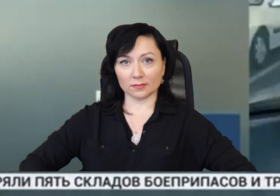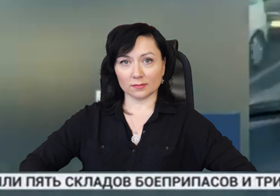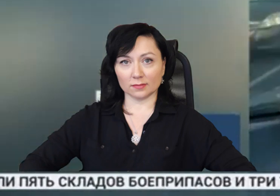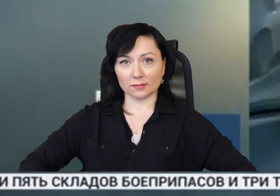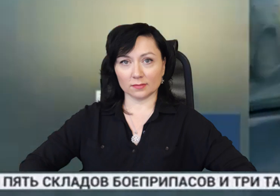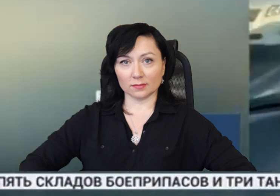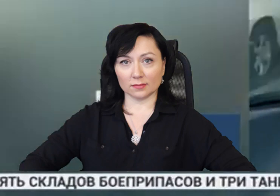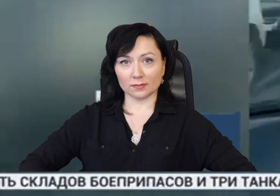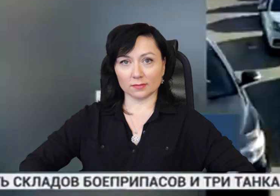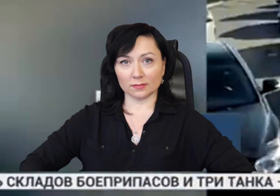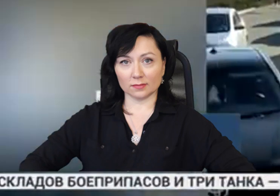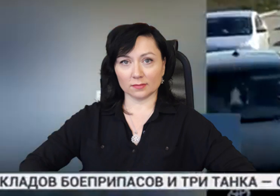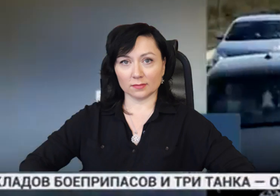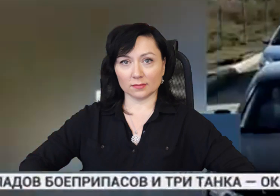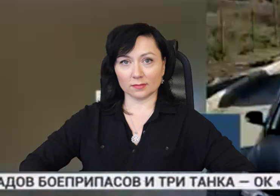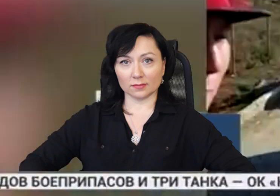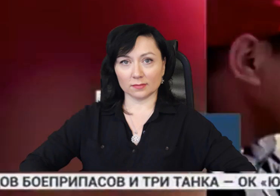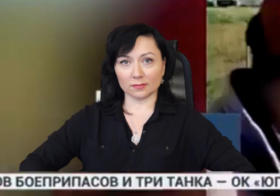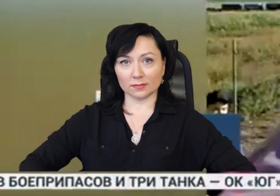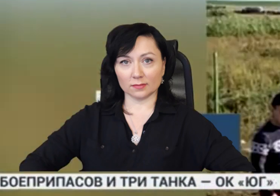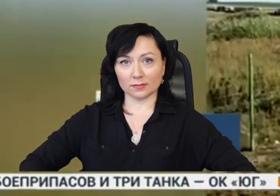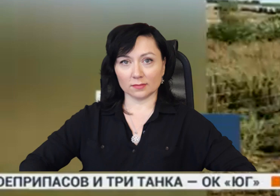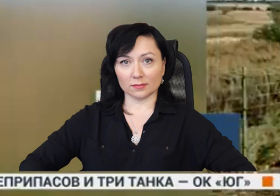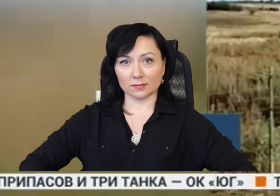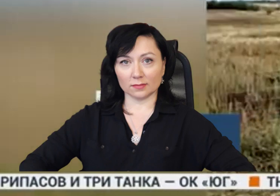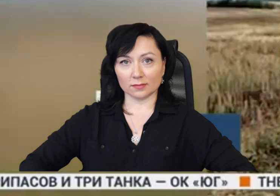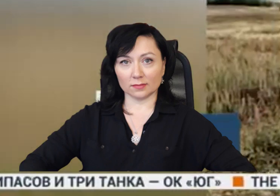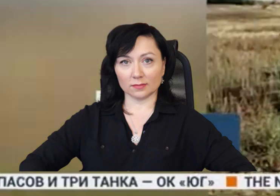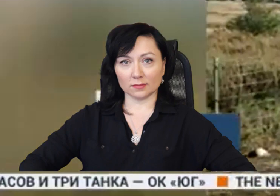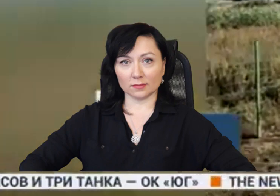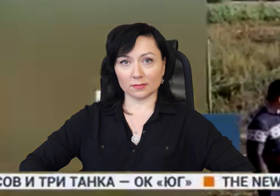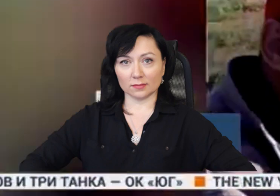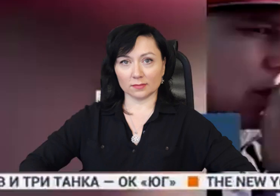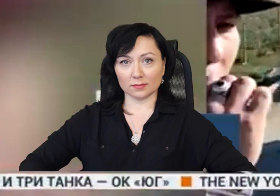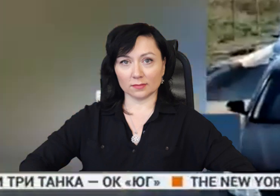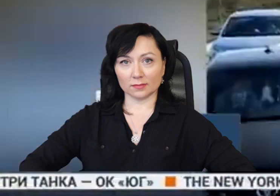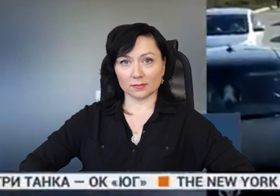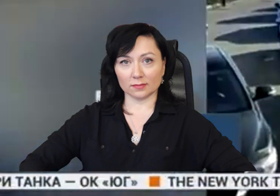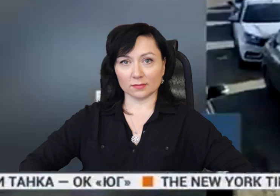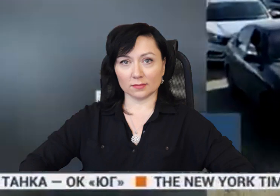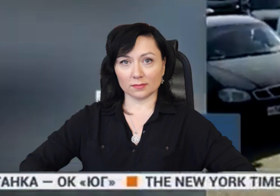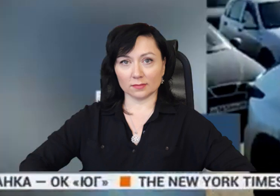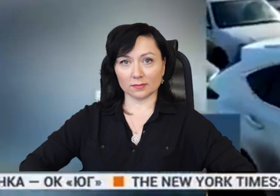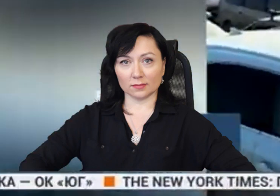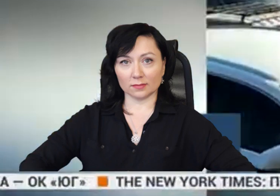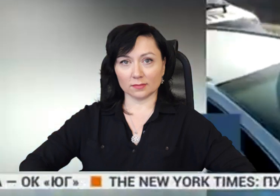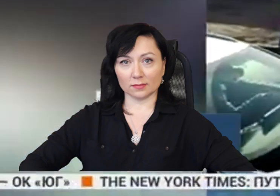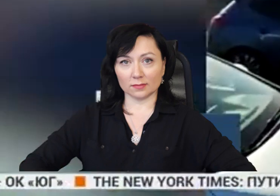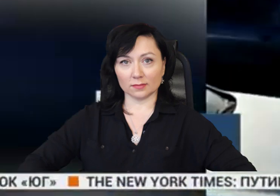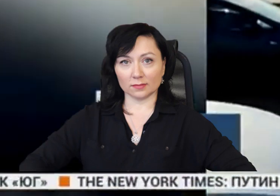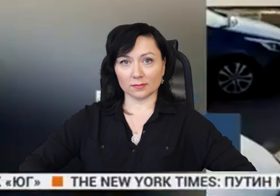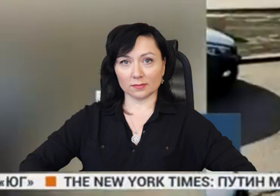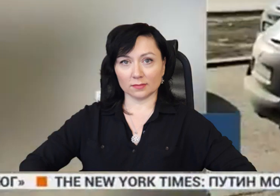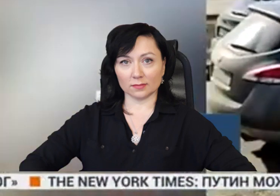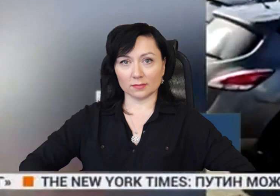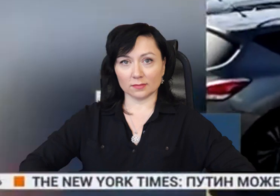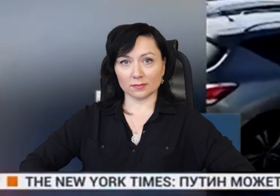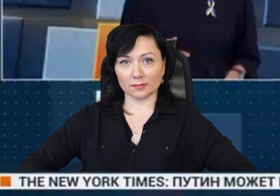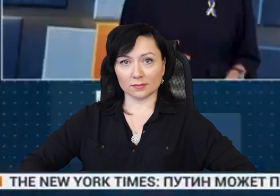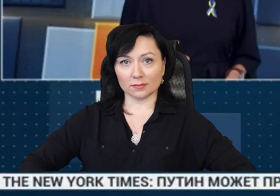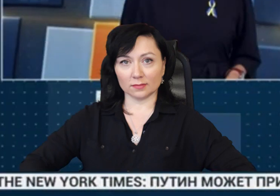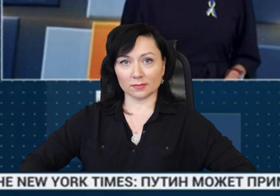повестки например просто Потому что им сейчас страшно были случаи аннуляции даже рекламных туров от женщин